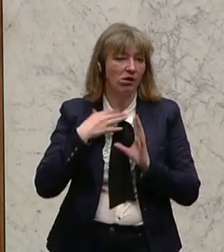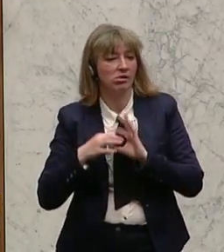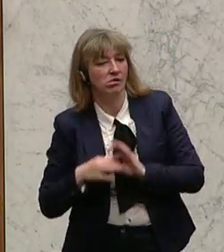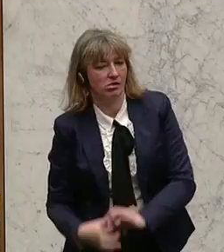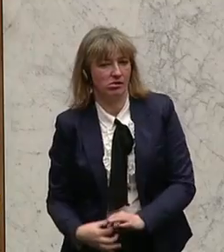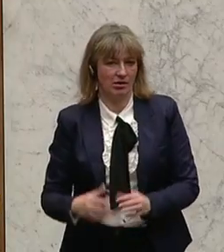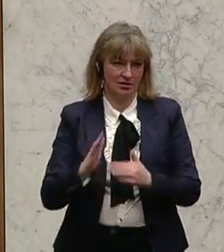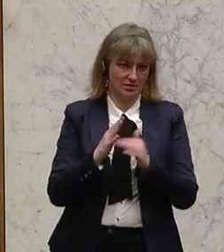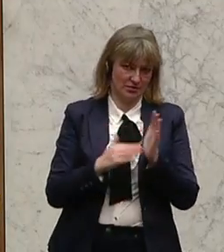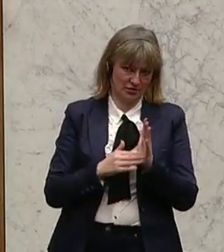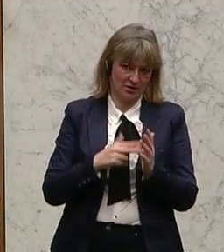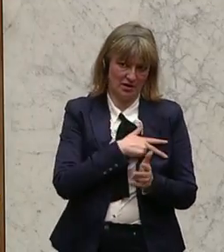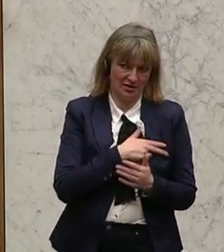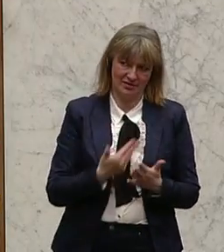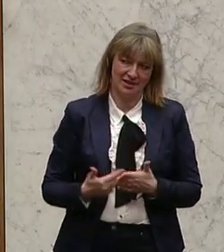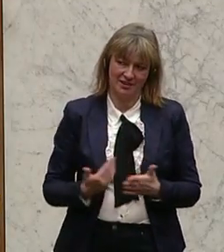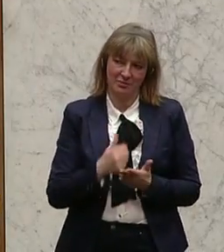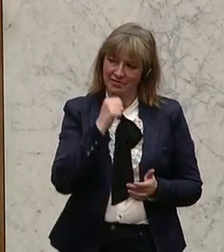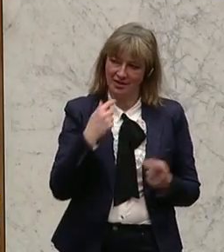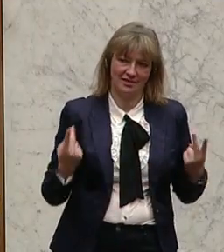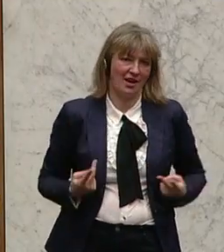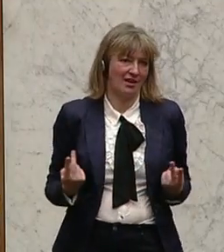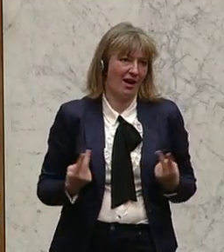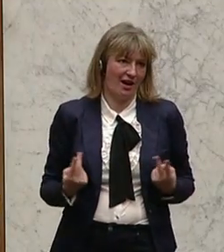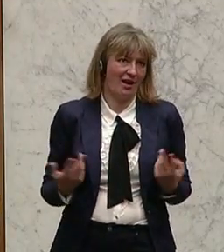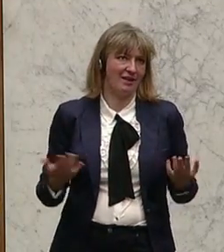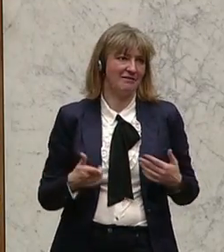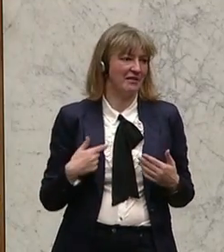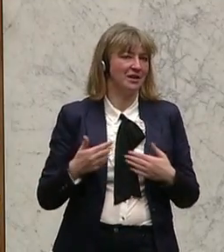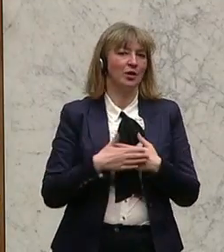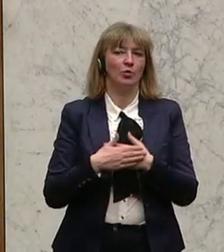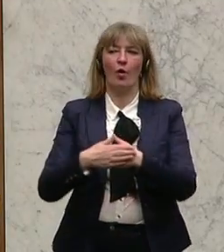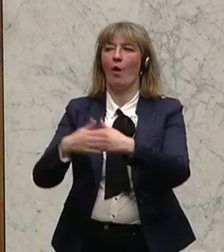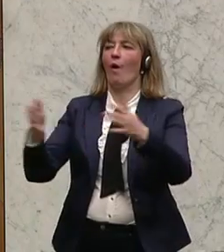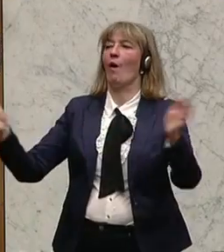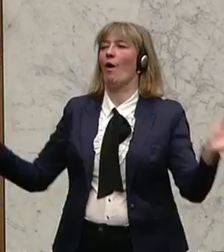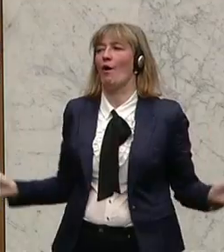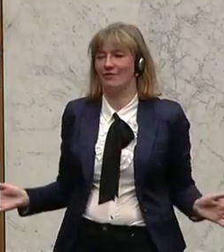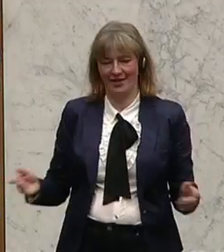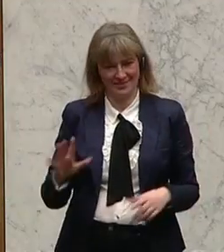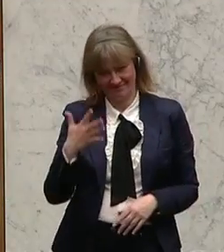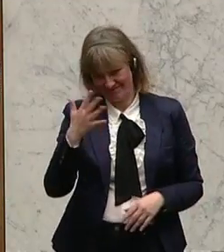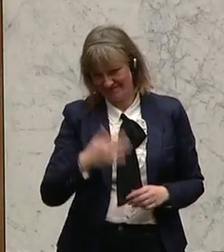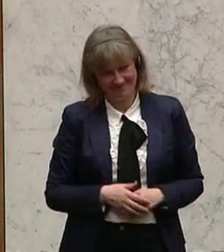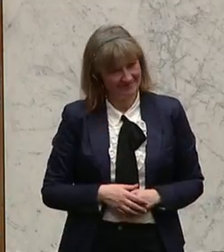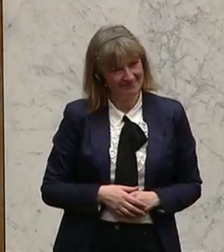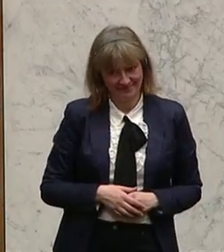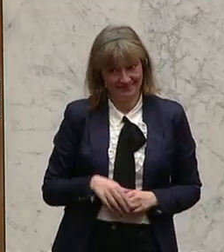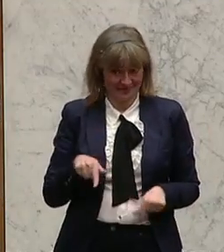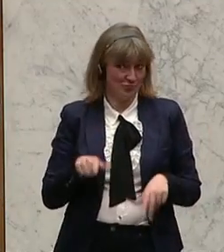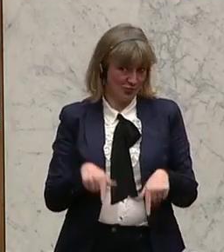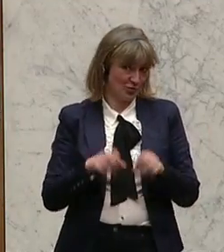belasten. Und deshalb ist es nicht egal, ob wir auf der einen Seite diese Türen offen lassen. Denn genau das ist die Frage, die wir klären